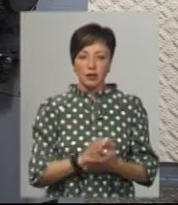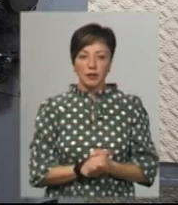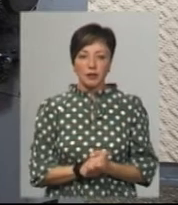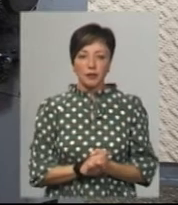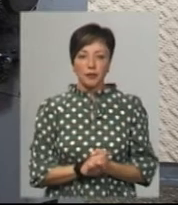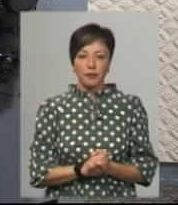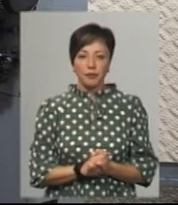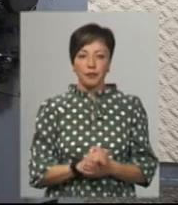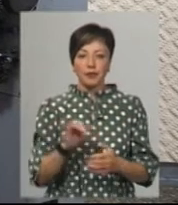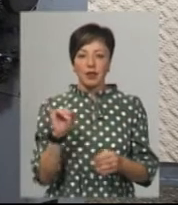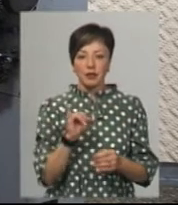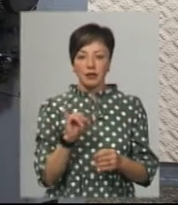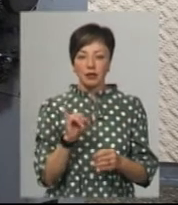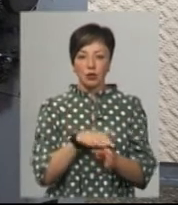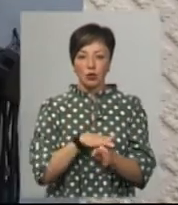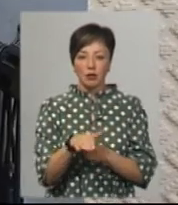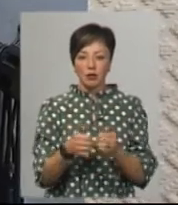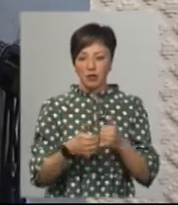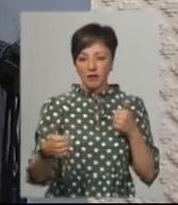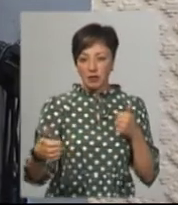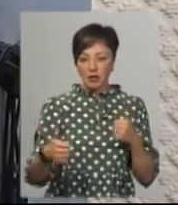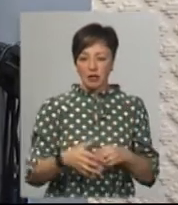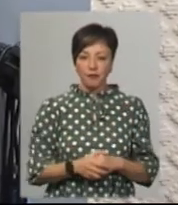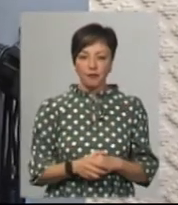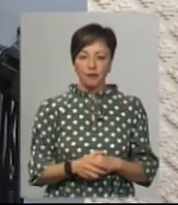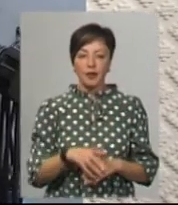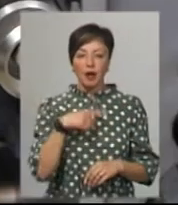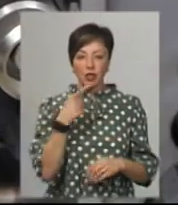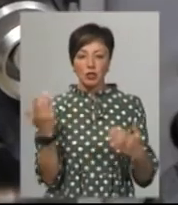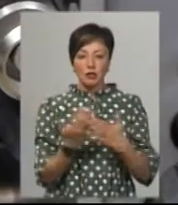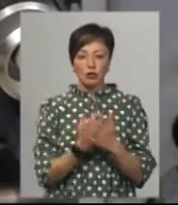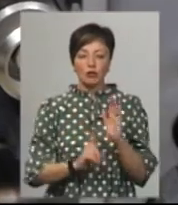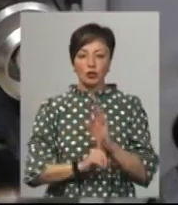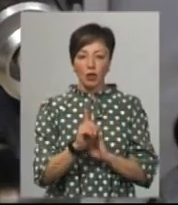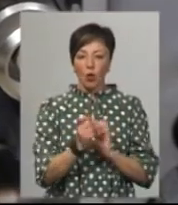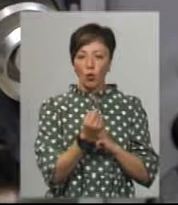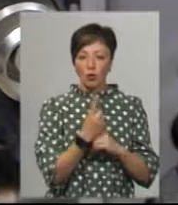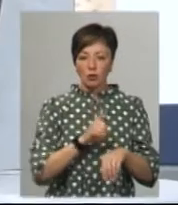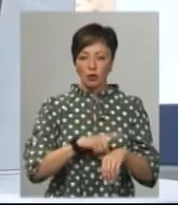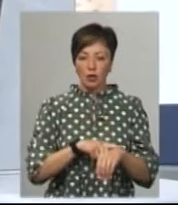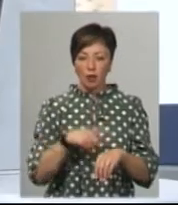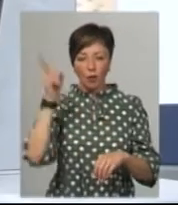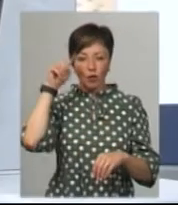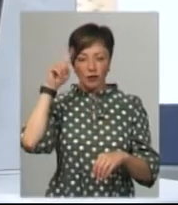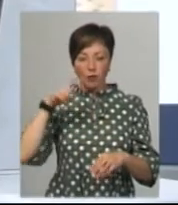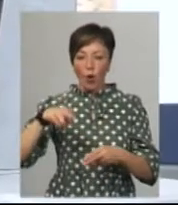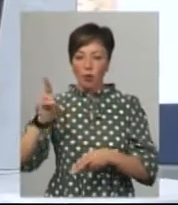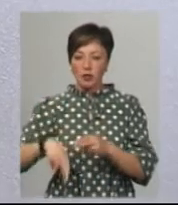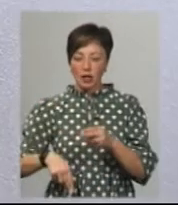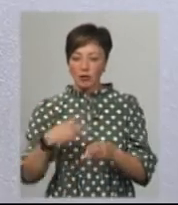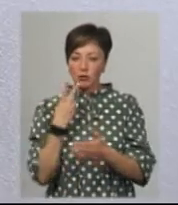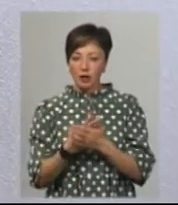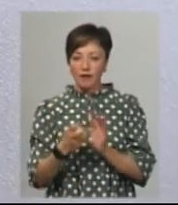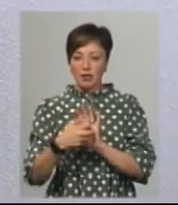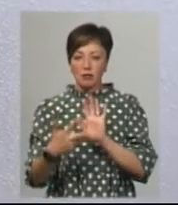люди, і, звичайно, дотримуватись відстані. Марина Олійник каже, сеанси розпочинаються з 11-ї години мультфільмом. Останню стрічку